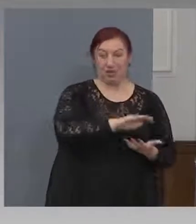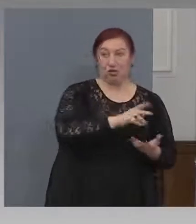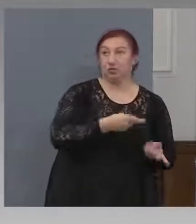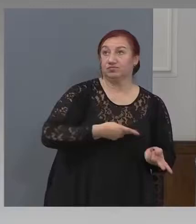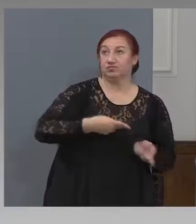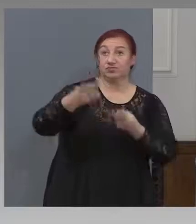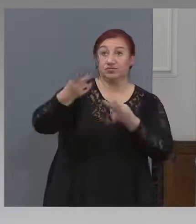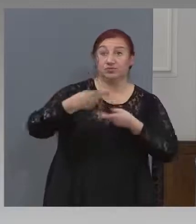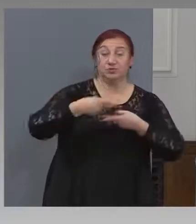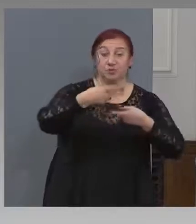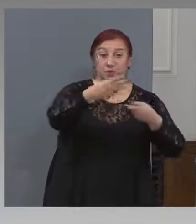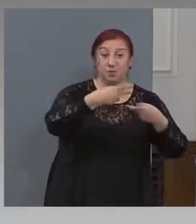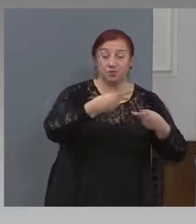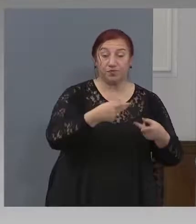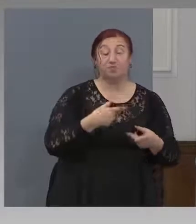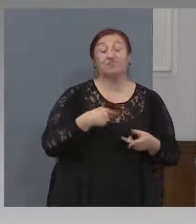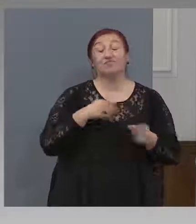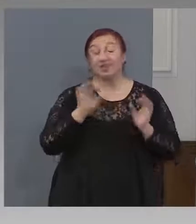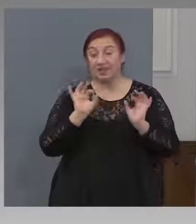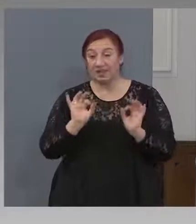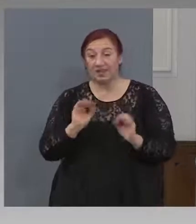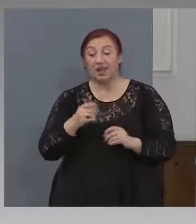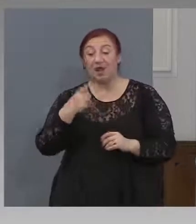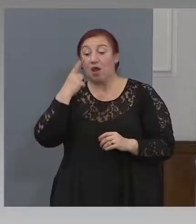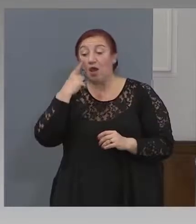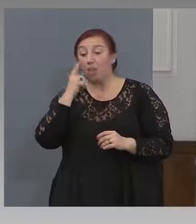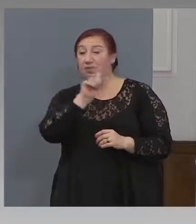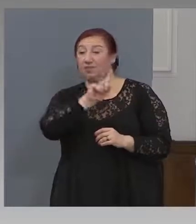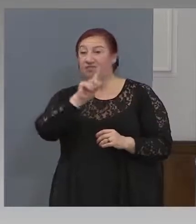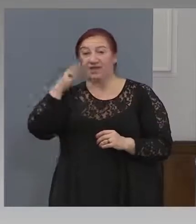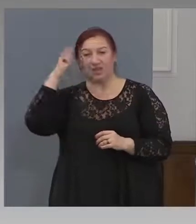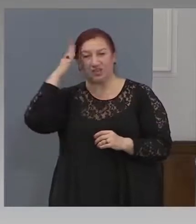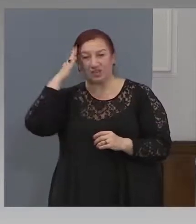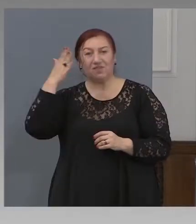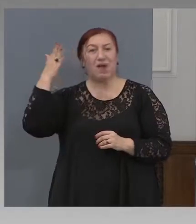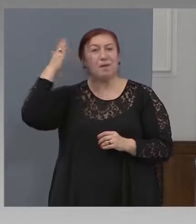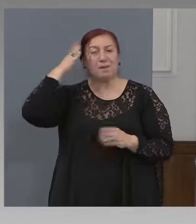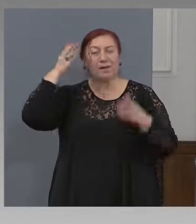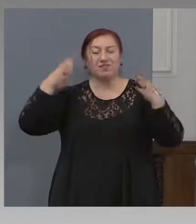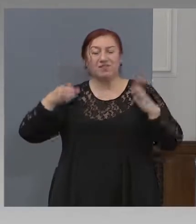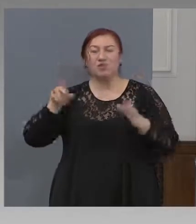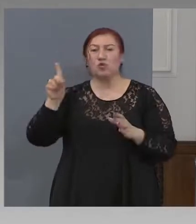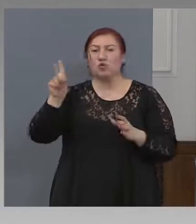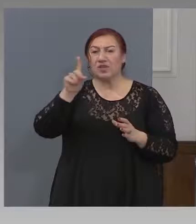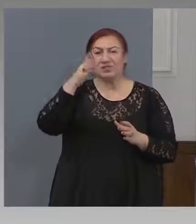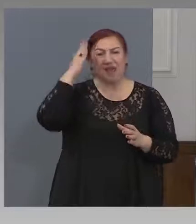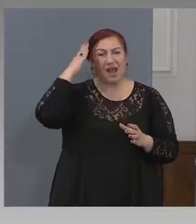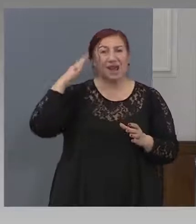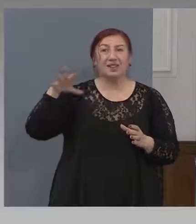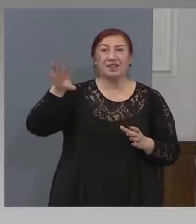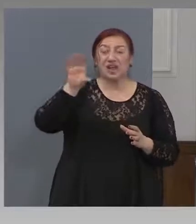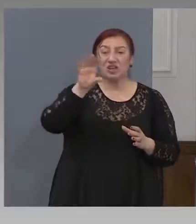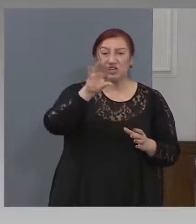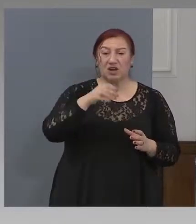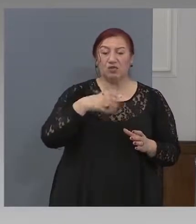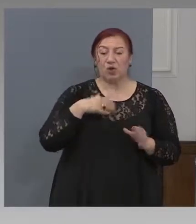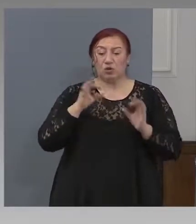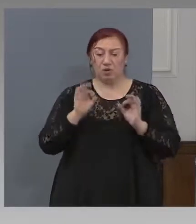в опит всяка страна и правителство на всяка страна, засегната от пандемията, да се погрижи